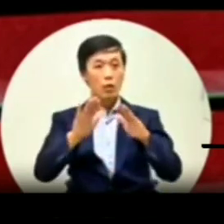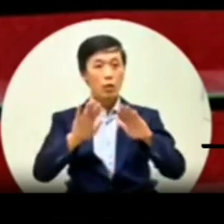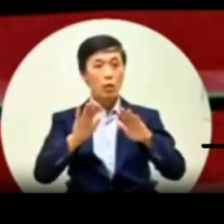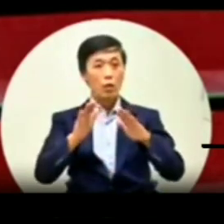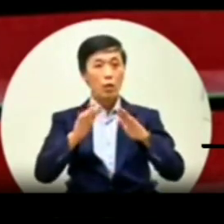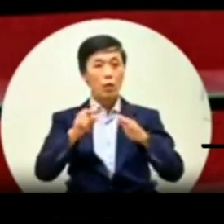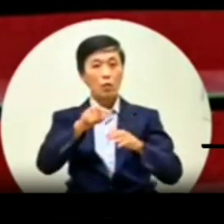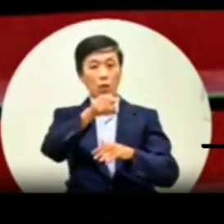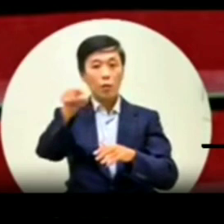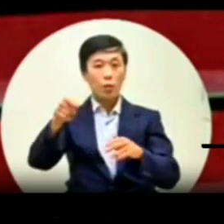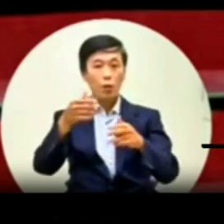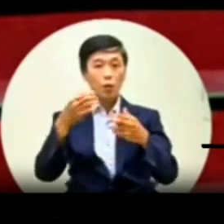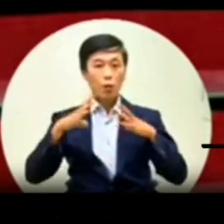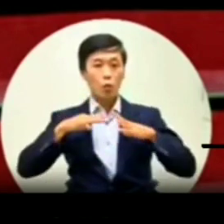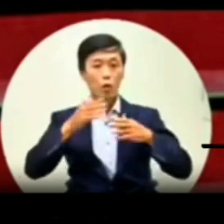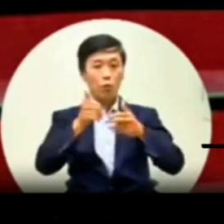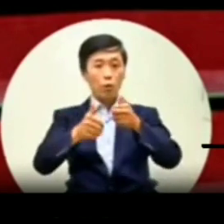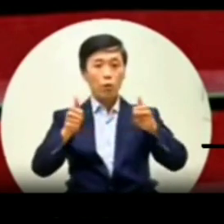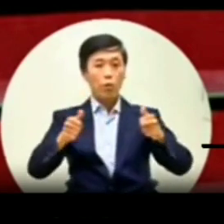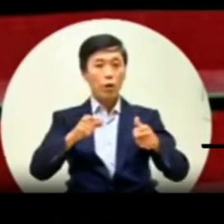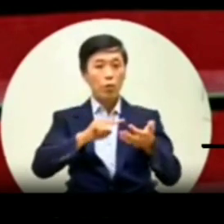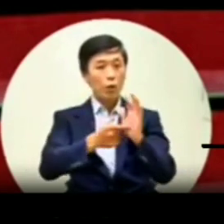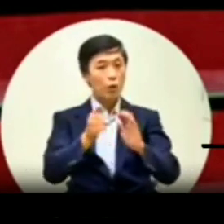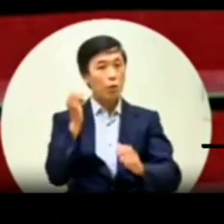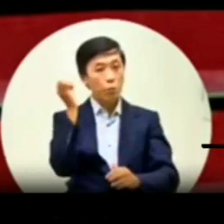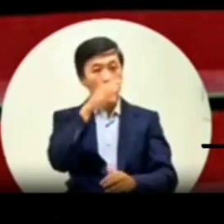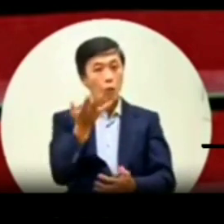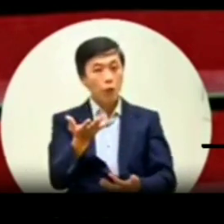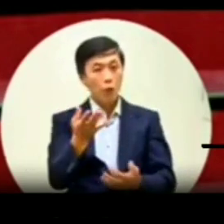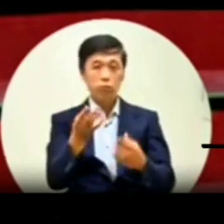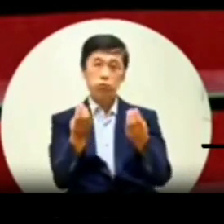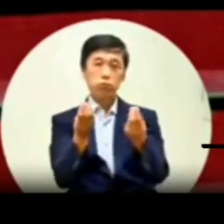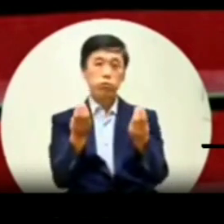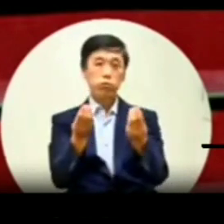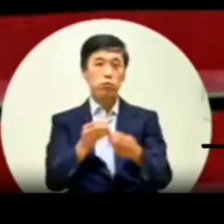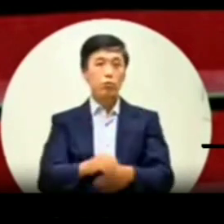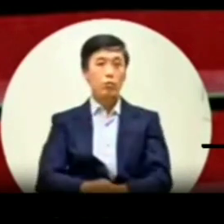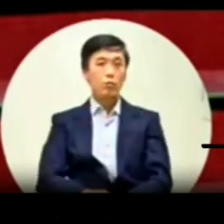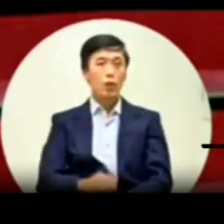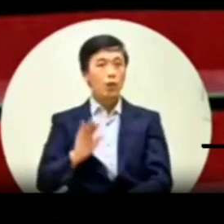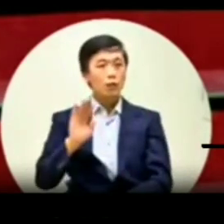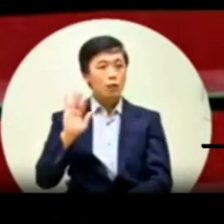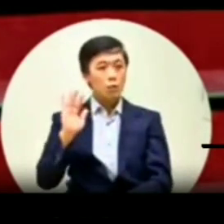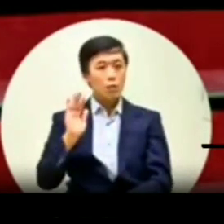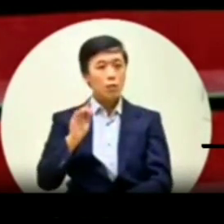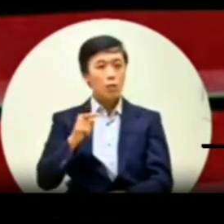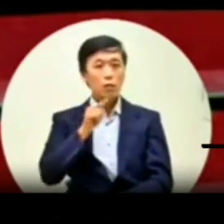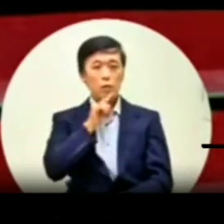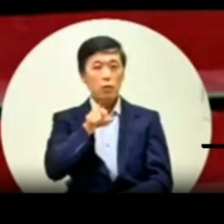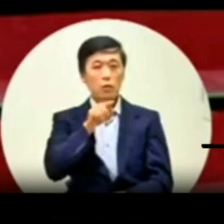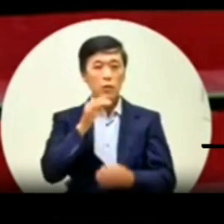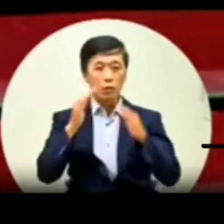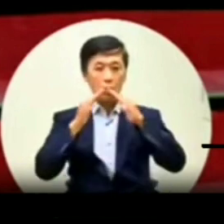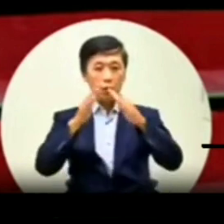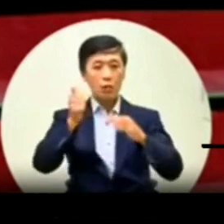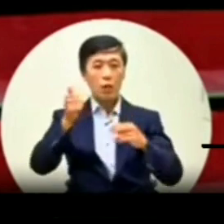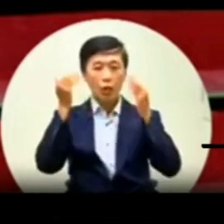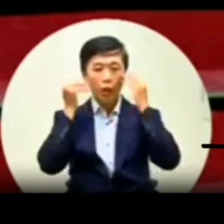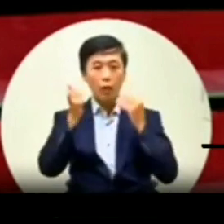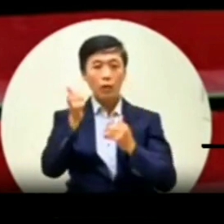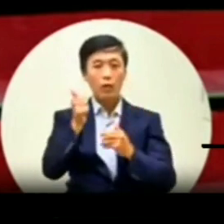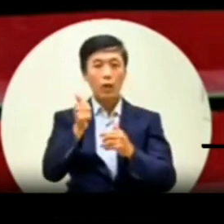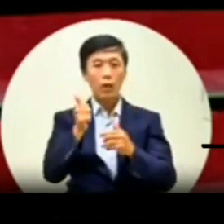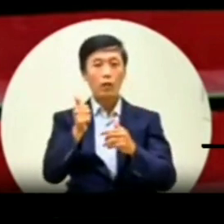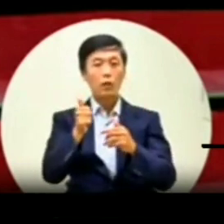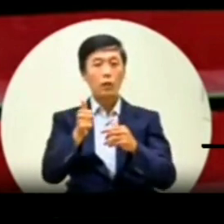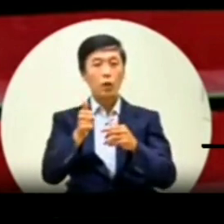认真不够优秀吗？似乎也没有嘛，是不是？那是到底是韩市长出问题还是韩国瑜出